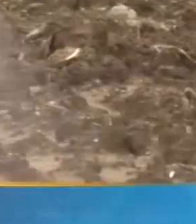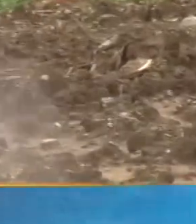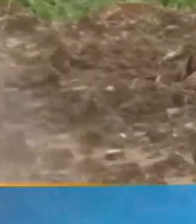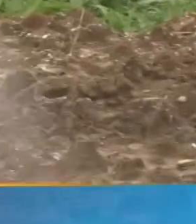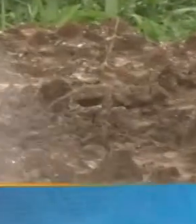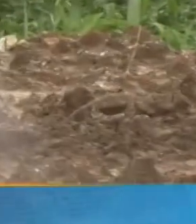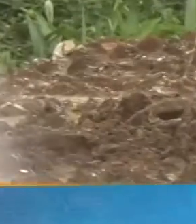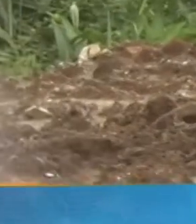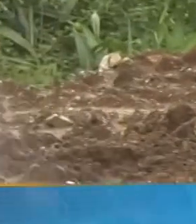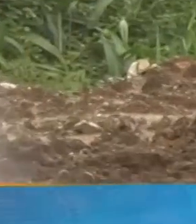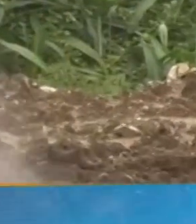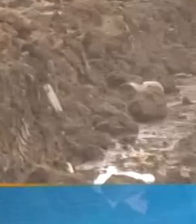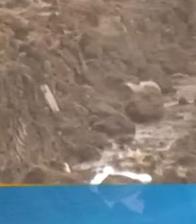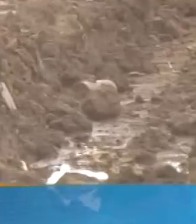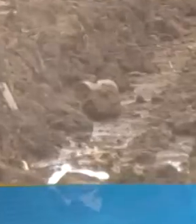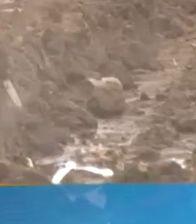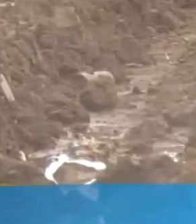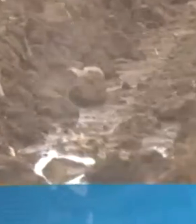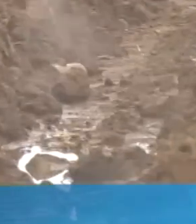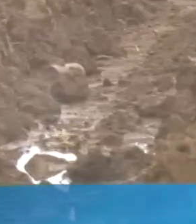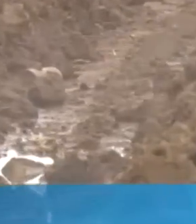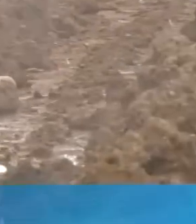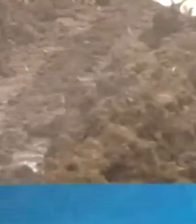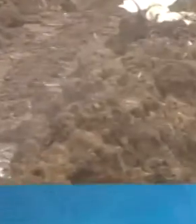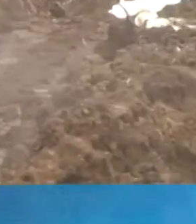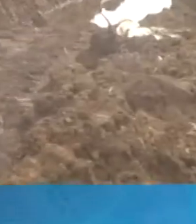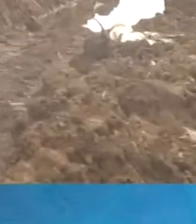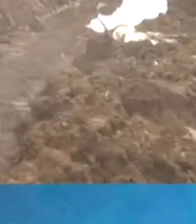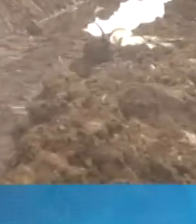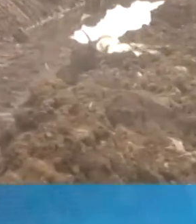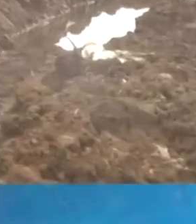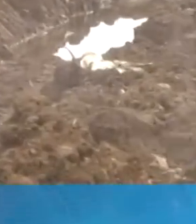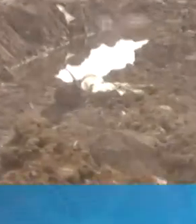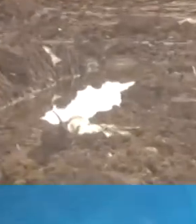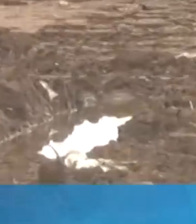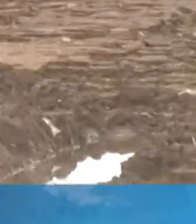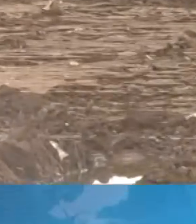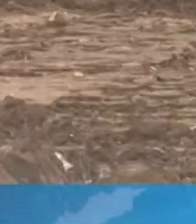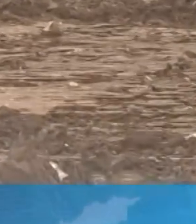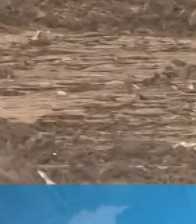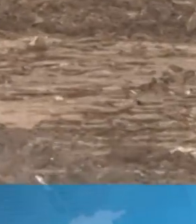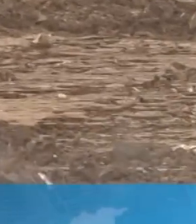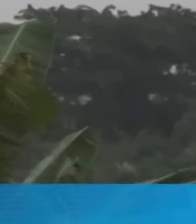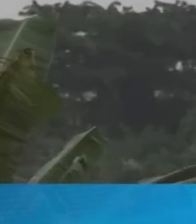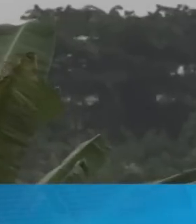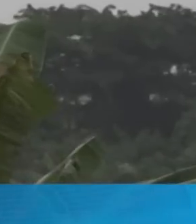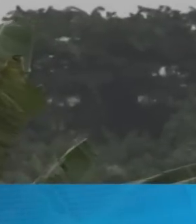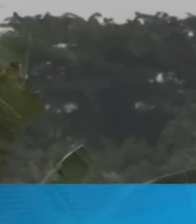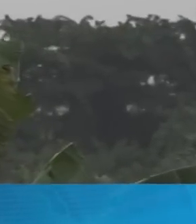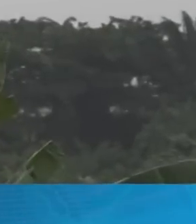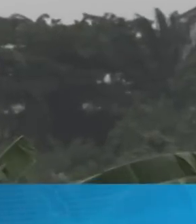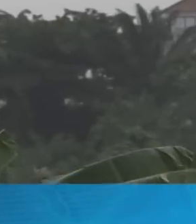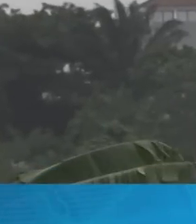32,09%. Le district sanitaire de Cocody-Bingerville est touché par la sixième épidémie de la dengue. Déjà 92 cas et 2 décès